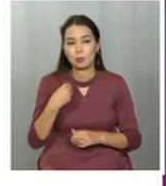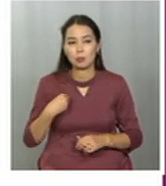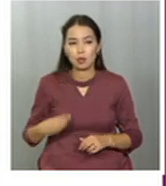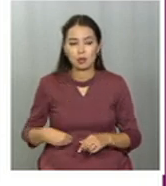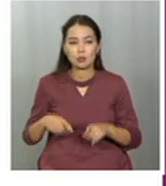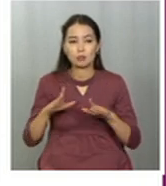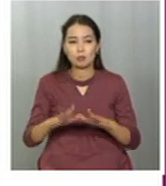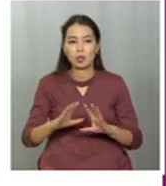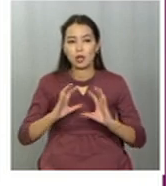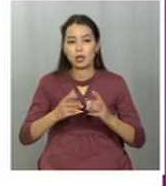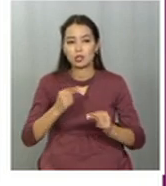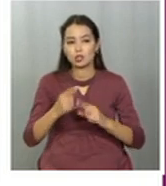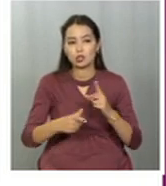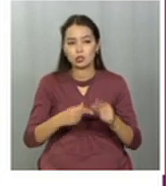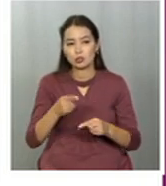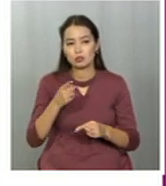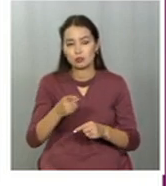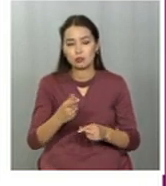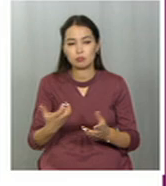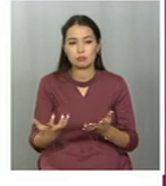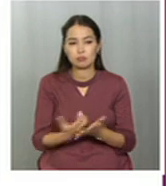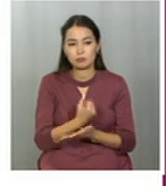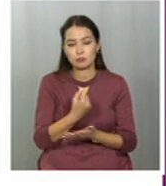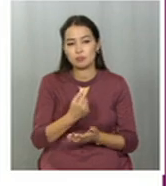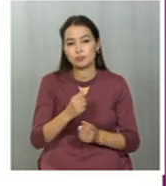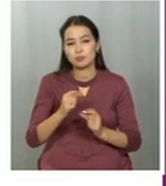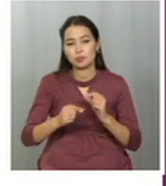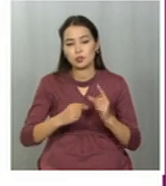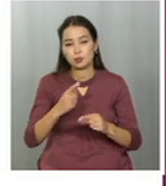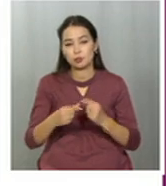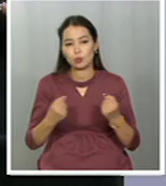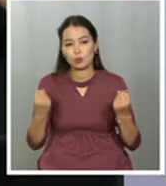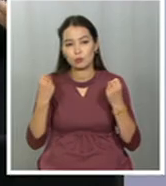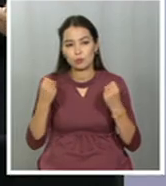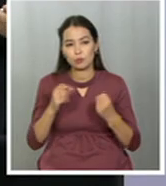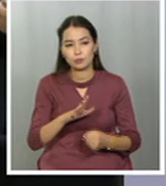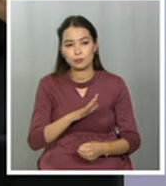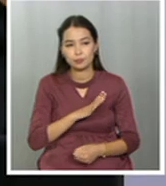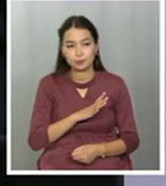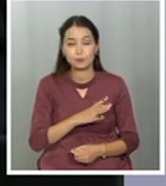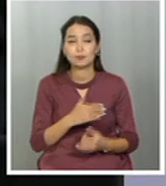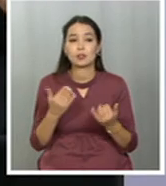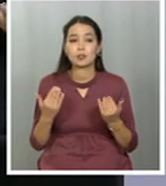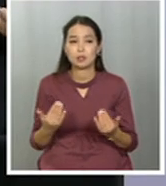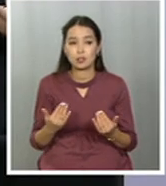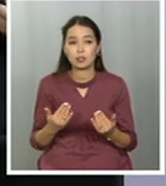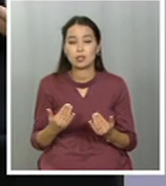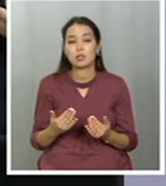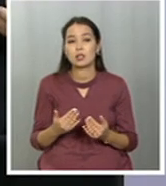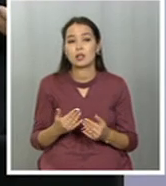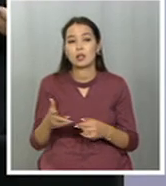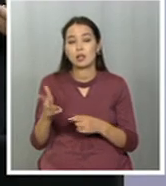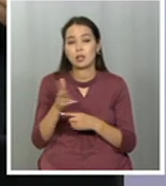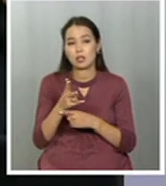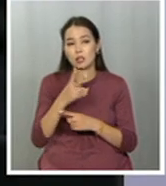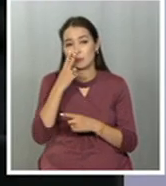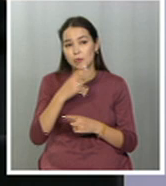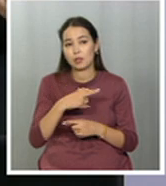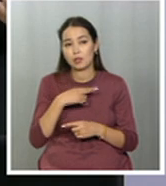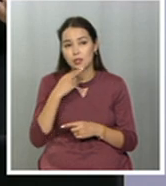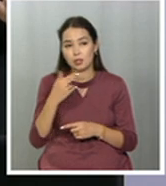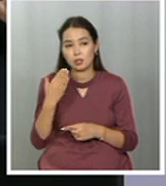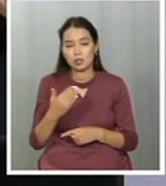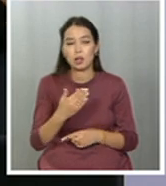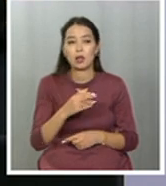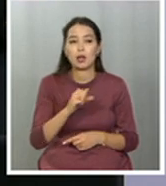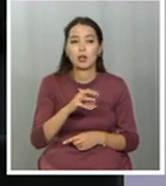өткен әлем чемпионатында тағы да әлем чемпионы атанады. Енді экрандағы бейнебаянды көре отырып, Әміре